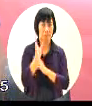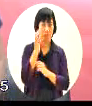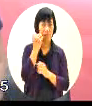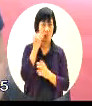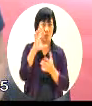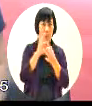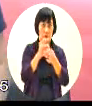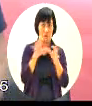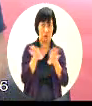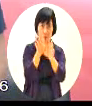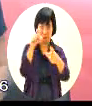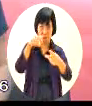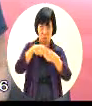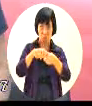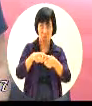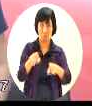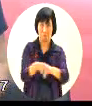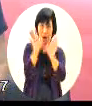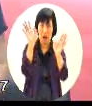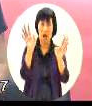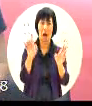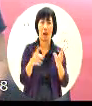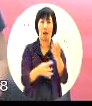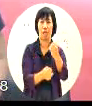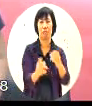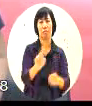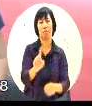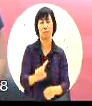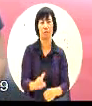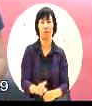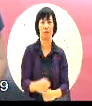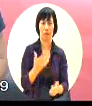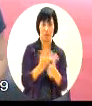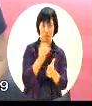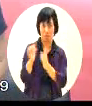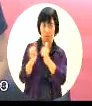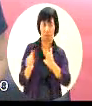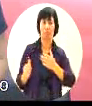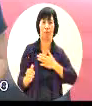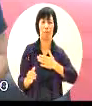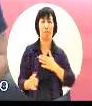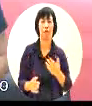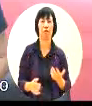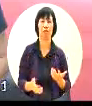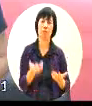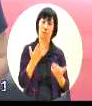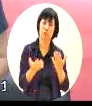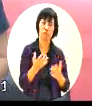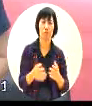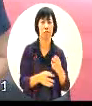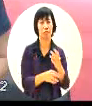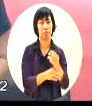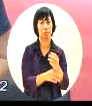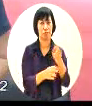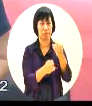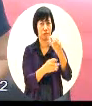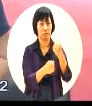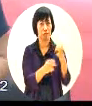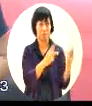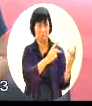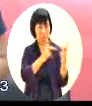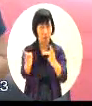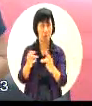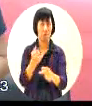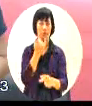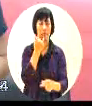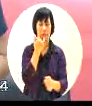工的时间，和阮和百姓知影讲，哎、啊，咱差不多咱这捷运站到火车头前，这是不是当时会当来做有一个期限，